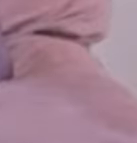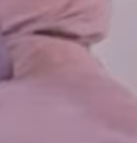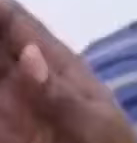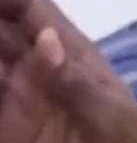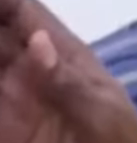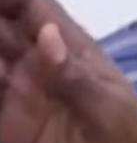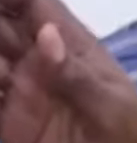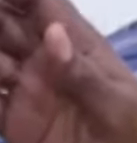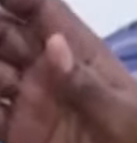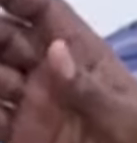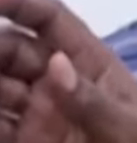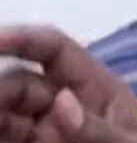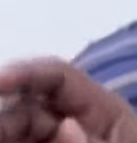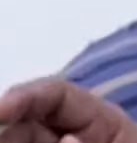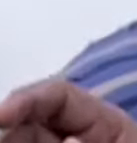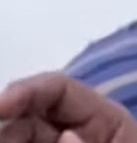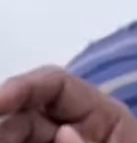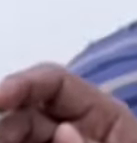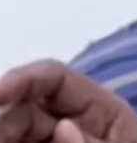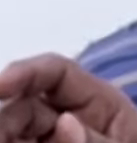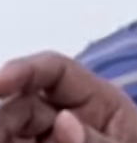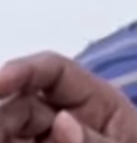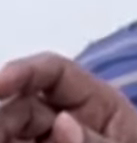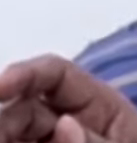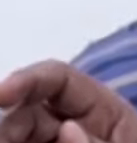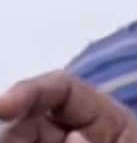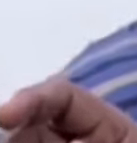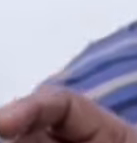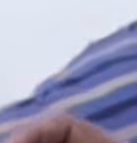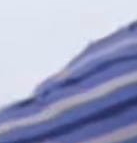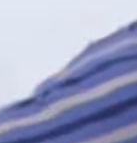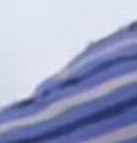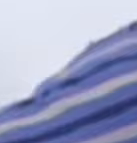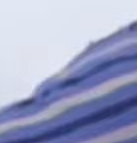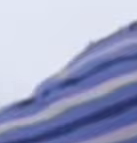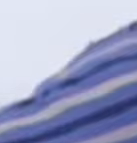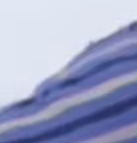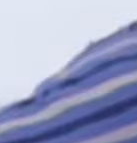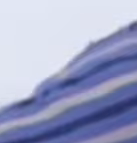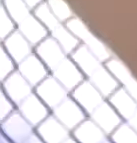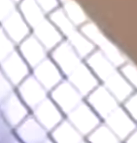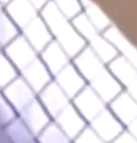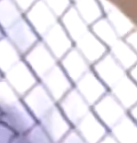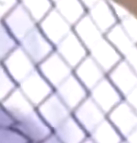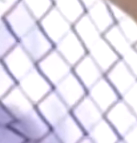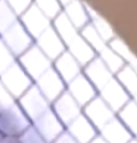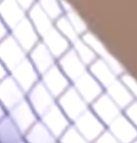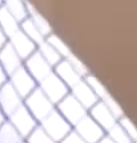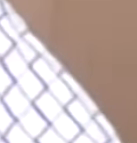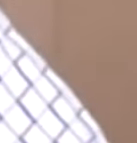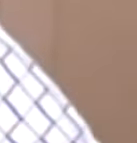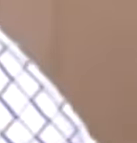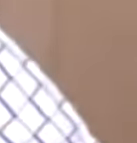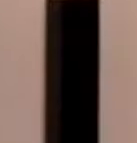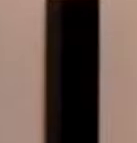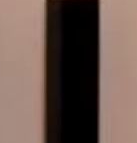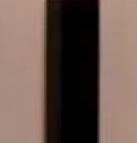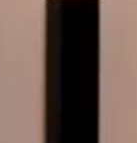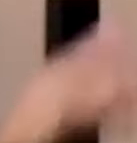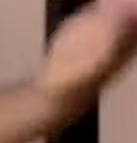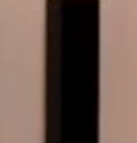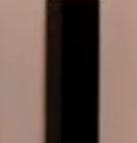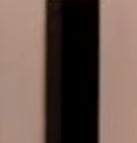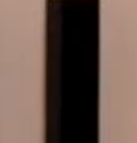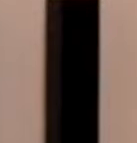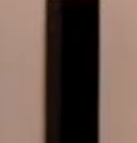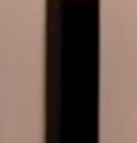wa kulaumu. Then mimi nimechoka. Sitaki tena, just want to be alone. Please take it. She's not just my secret. Finally. So